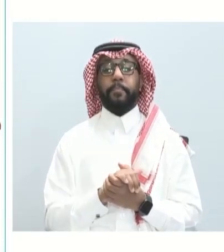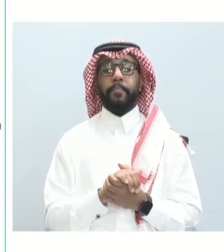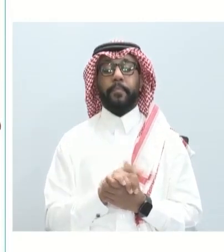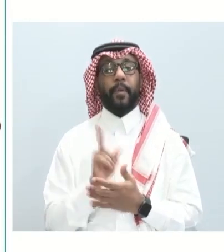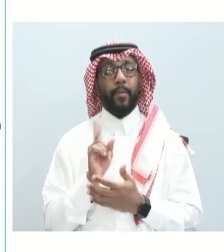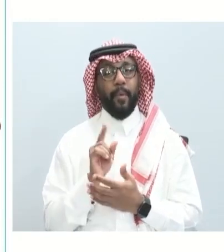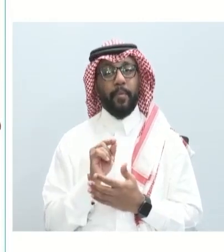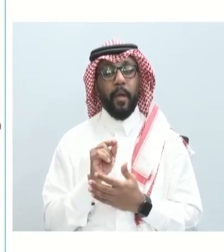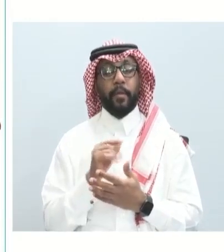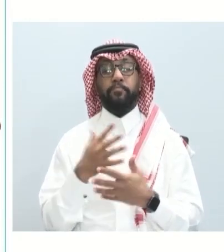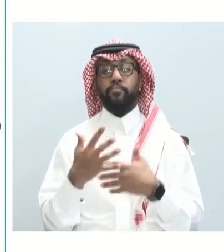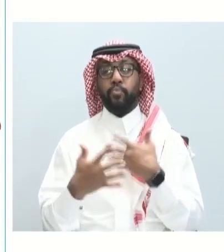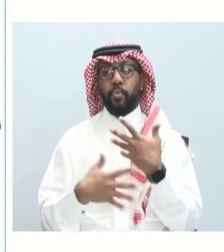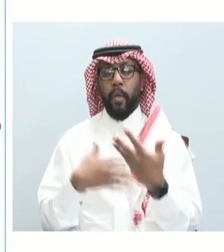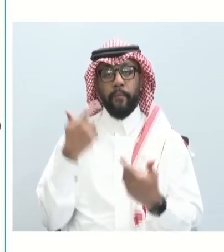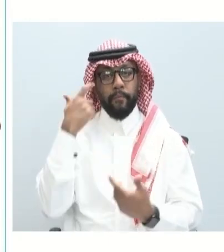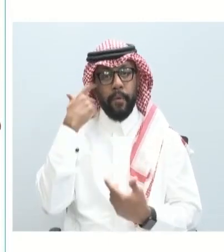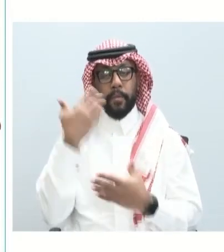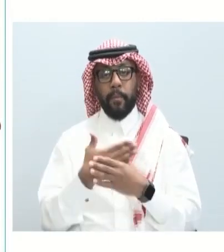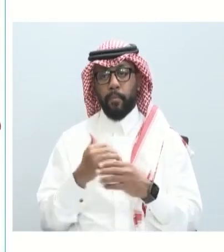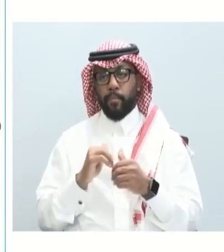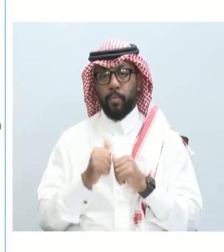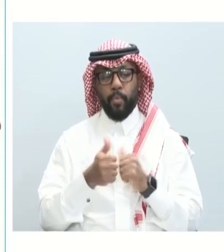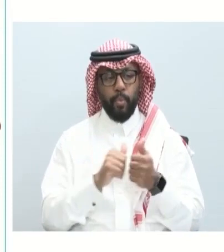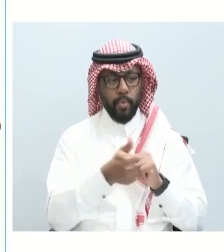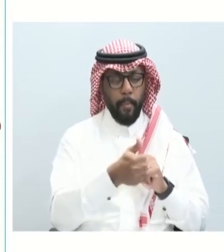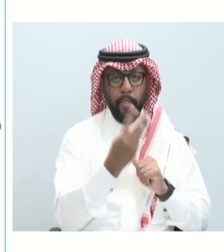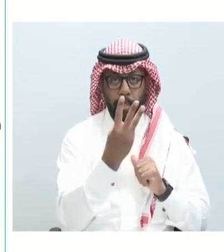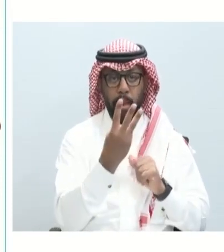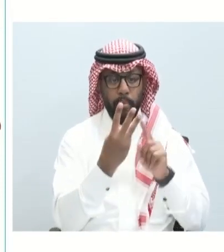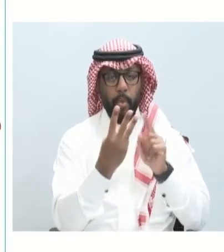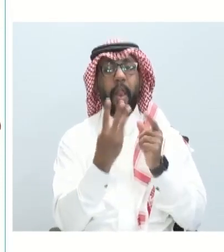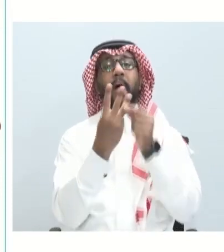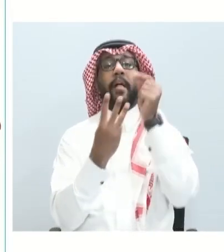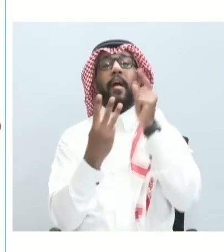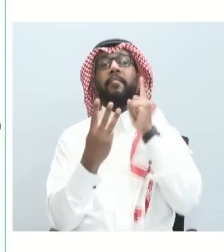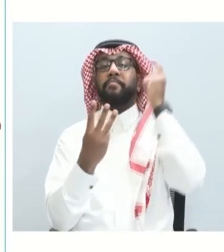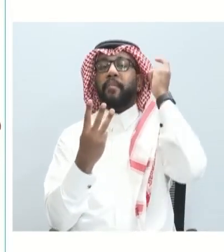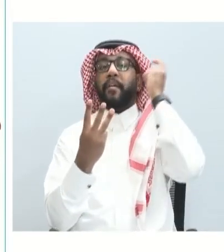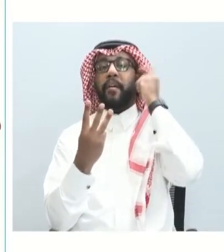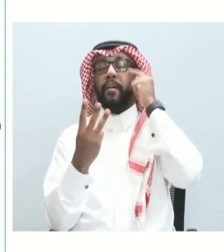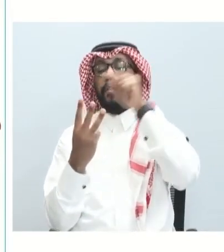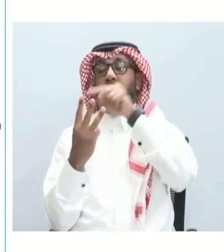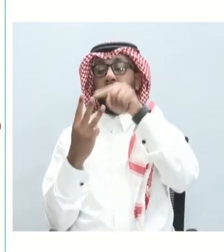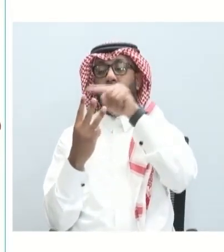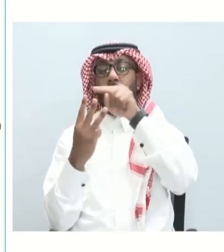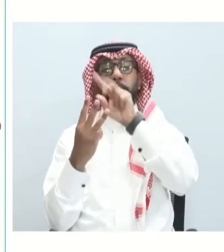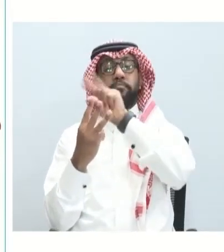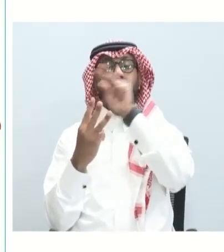احسنتم نستطيع ان نقول لان المتسابق الثالث ادرك ان المتسابق الاول والثاني